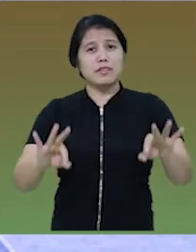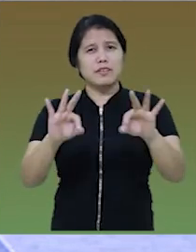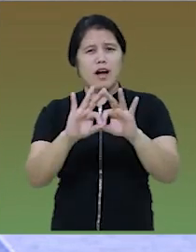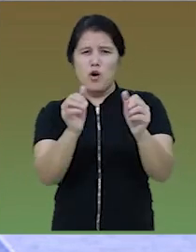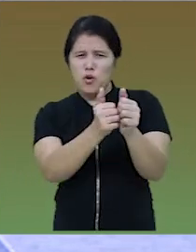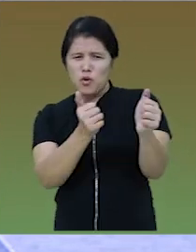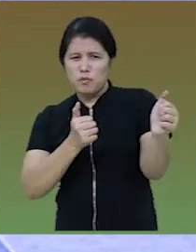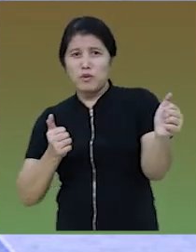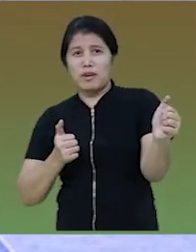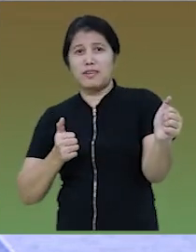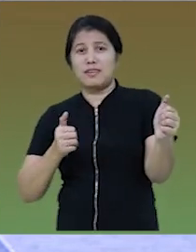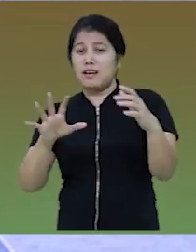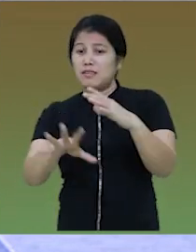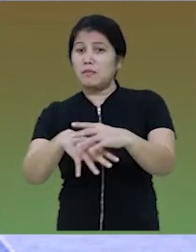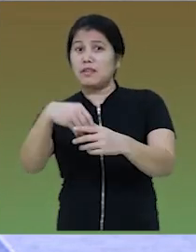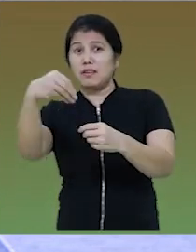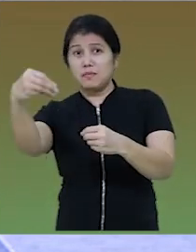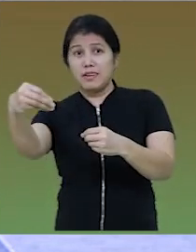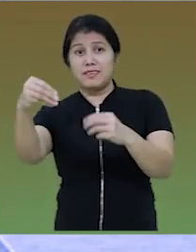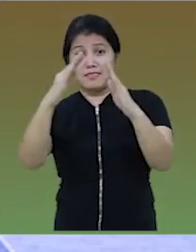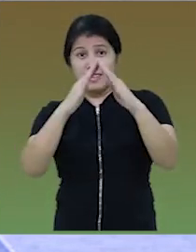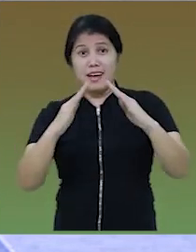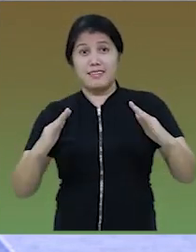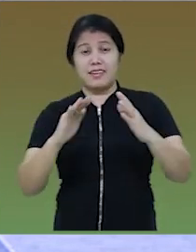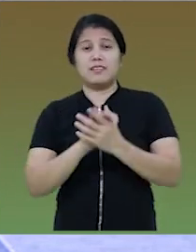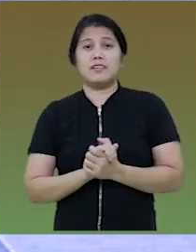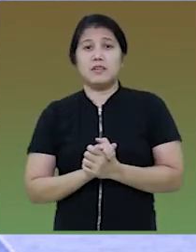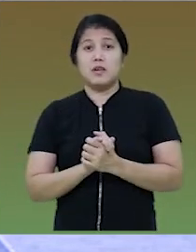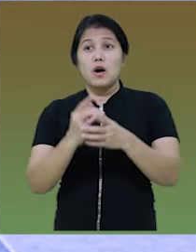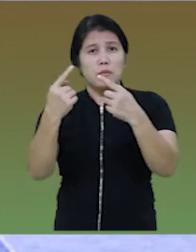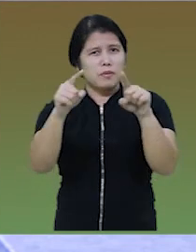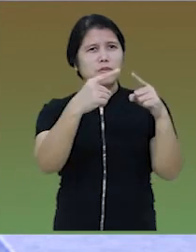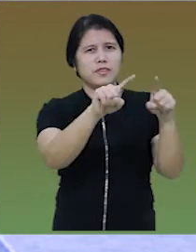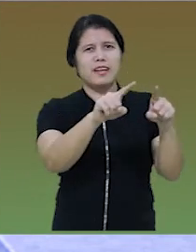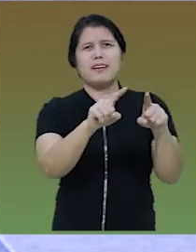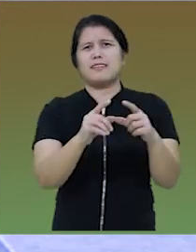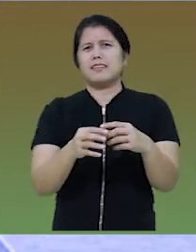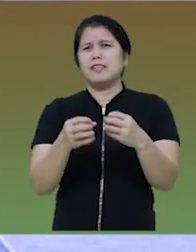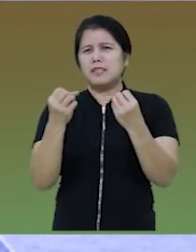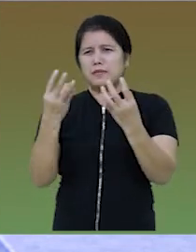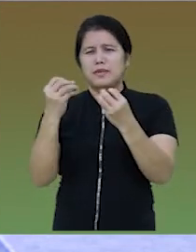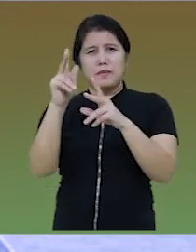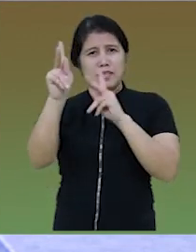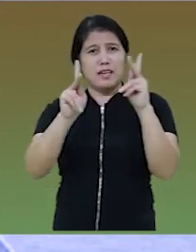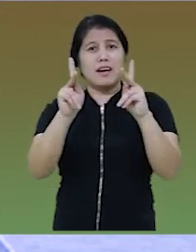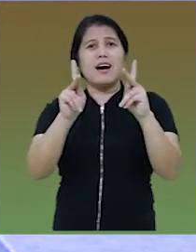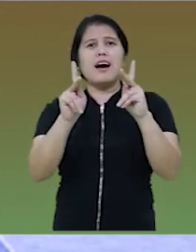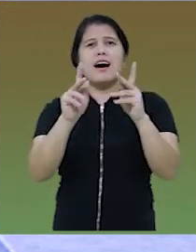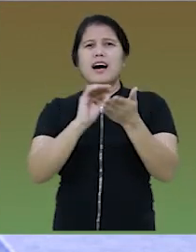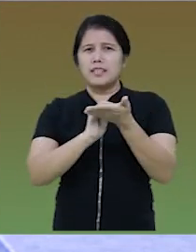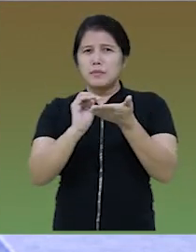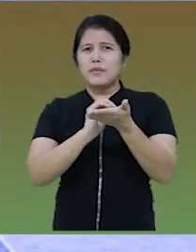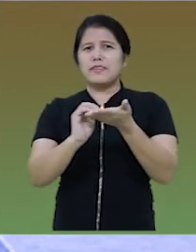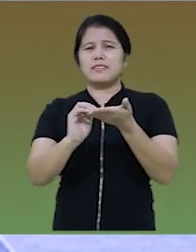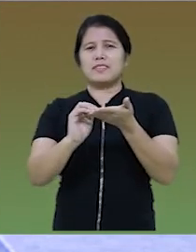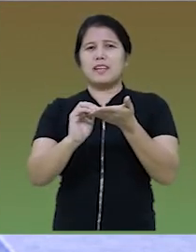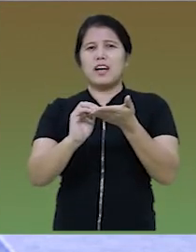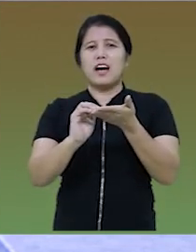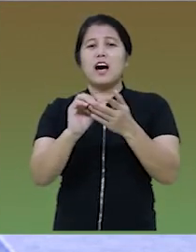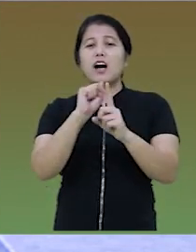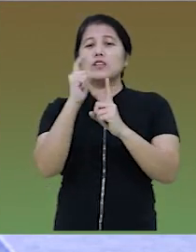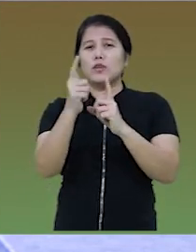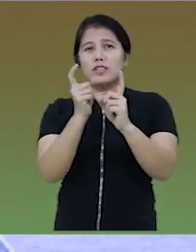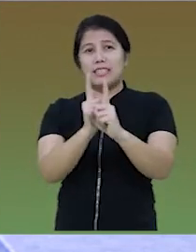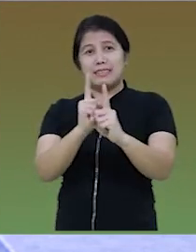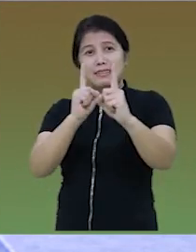na umiwas muna sa paglabas sa tahanan. Pagpunta sa mataong lugar, at i-practice ang social